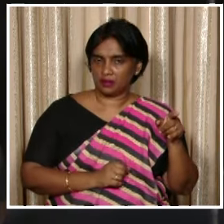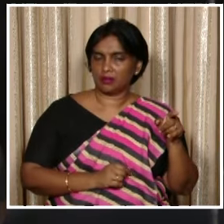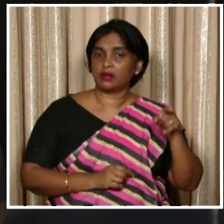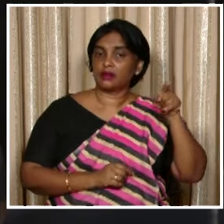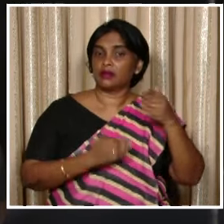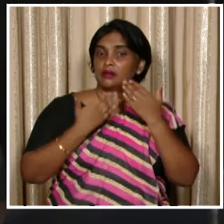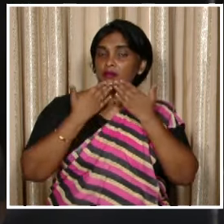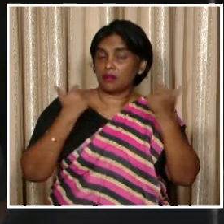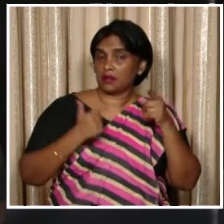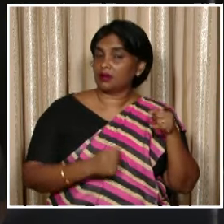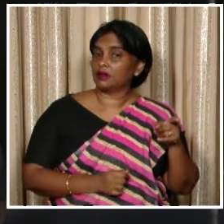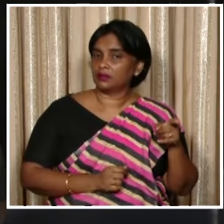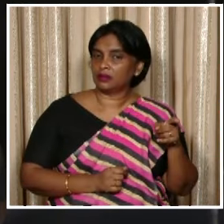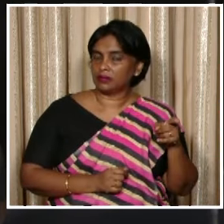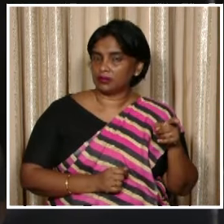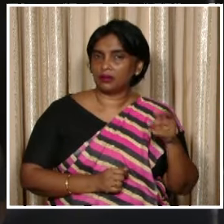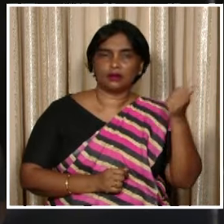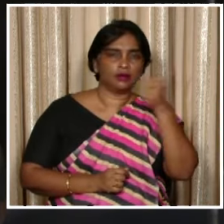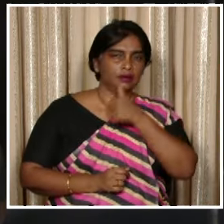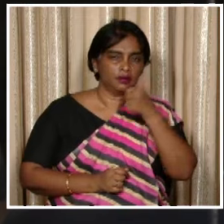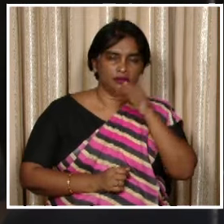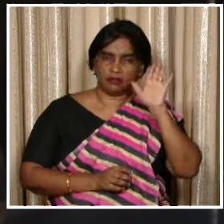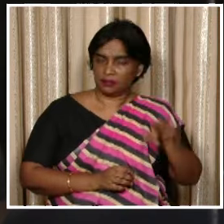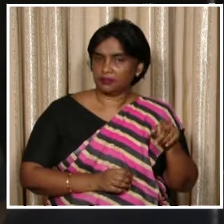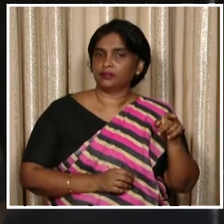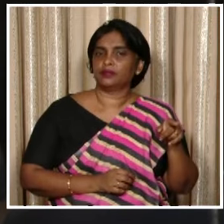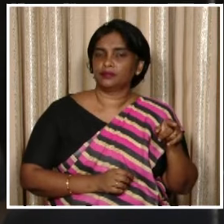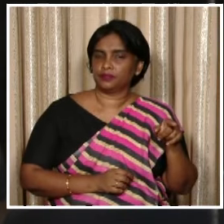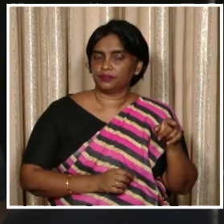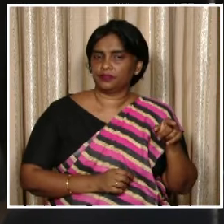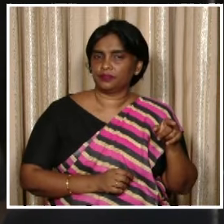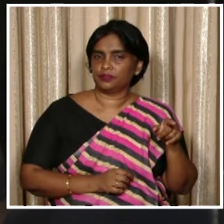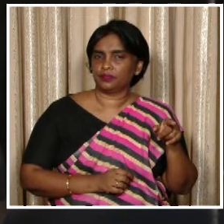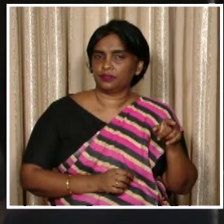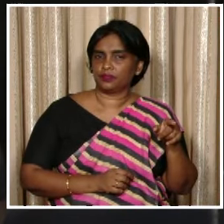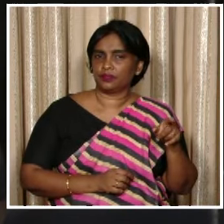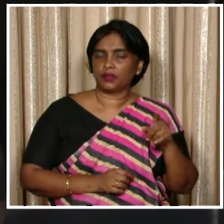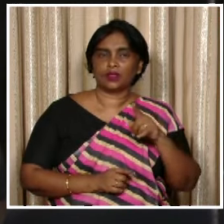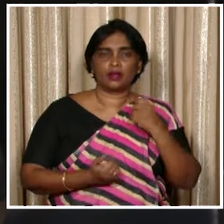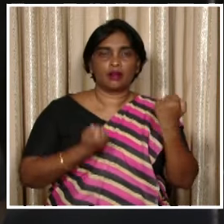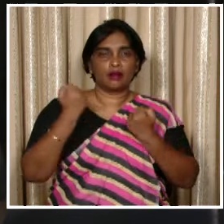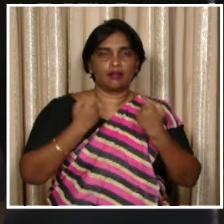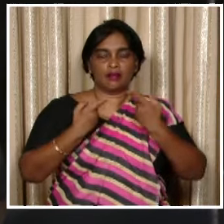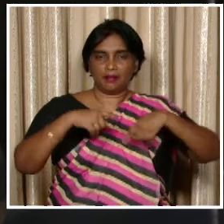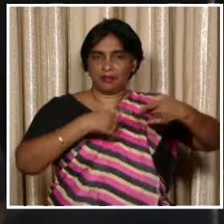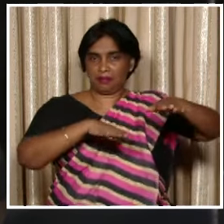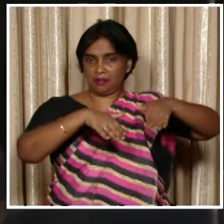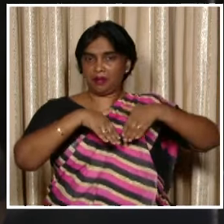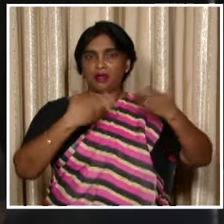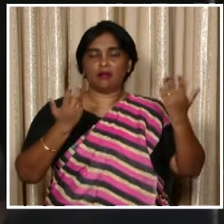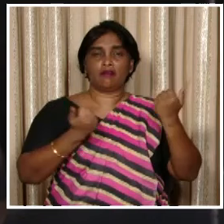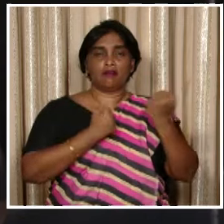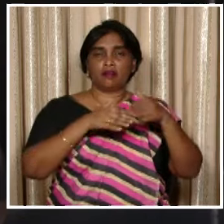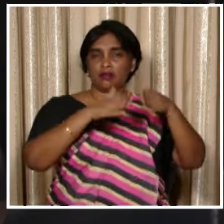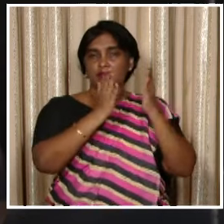මේ පාටියේ බීමත් කට්ටිය ඉඳලා මේ ඇම්බියුලන්ස් එක රිවර්ස් කරන්න කියලා තියෙනවා. රිවර්ස් කරන්න බෑ, මොකද